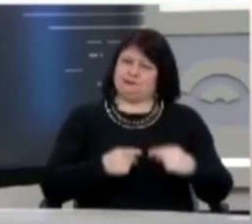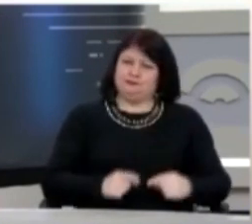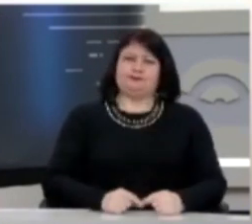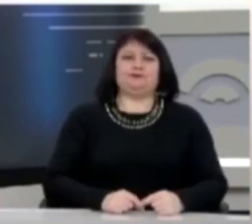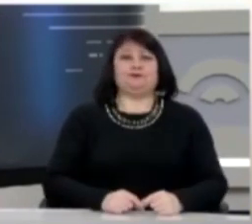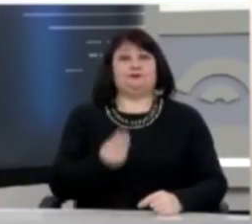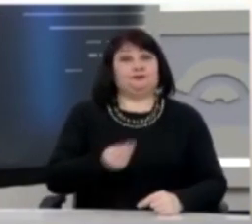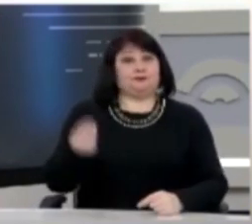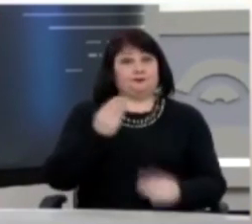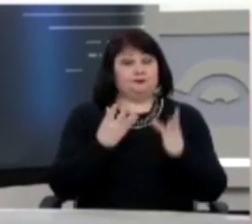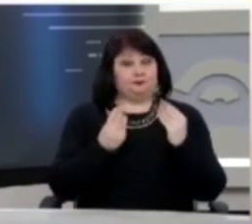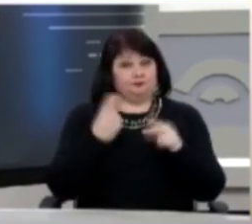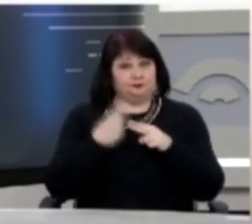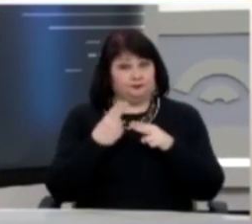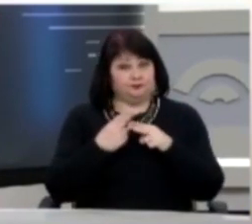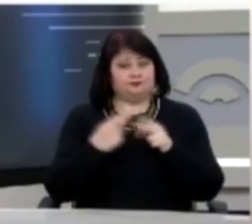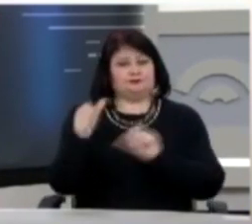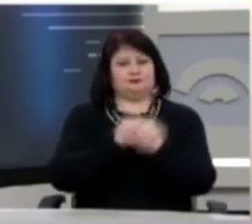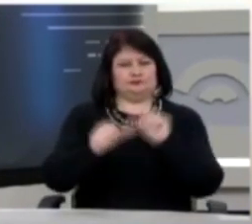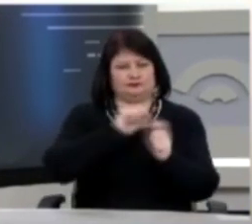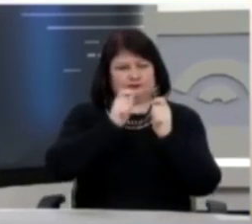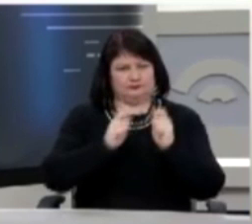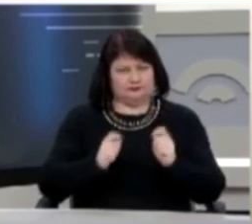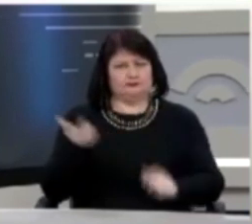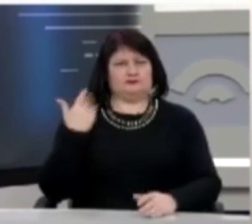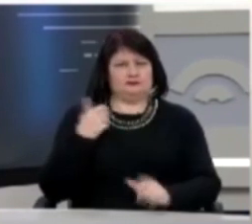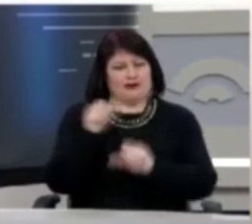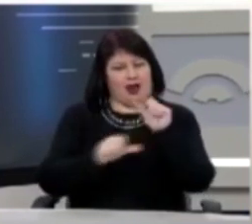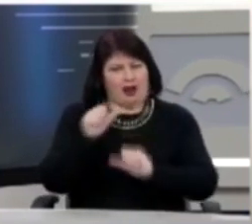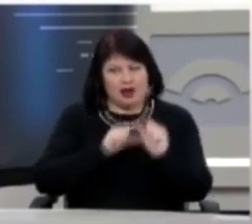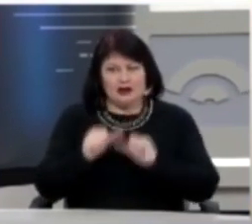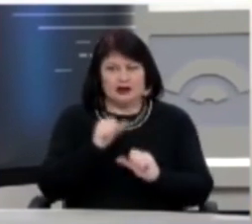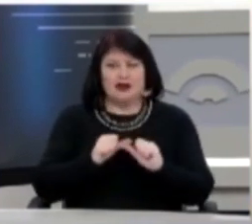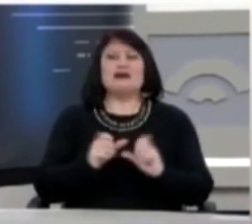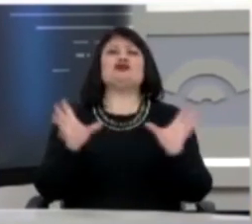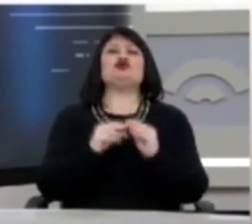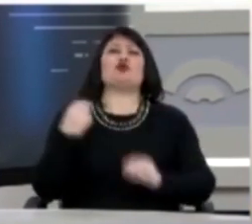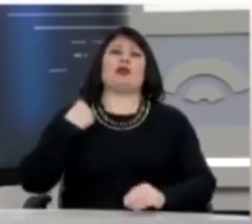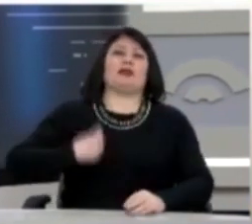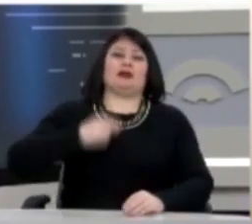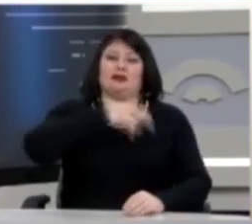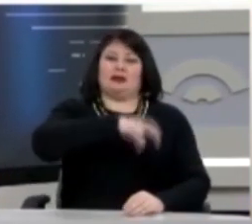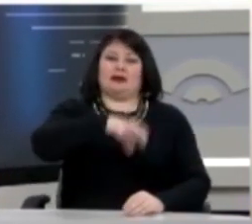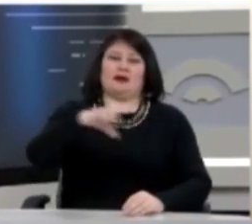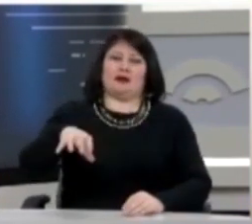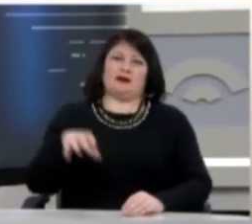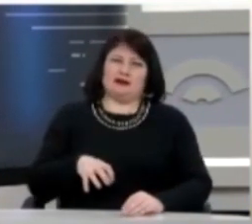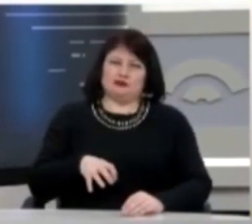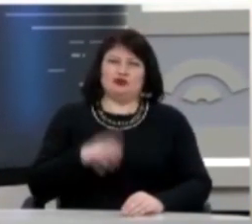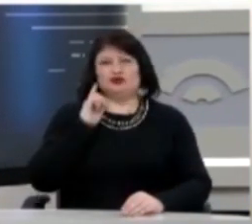σε μεγάλο βαθμό, οι αλλαγές που έγιναν τα προηγούμενα χρόνια στην τοπική αυτοδιοίκηση